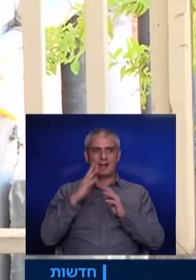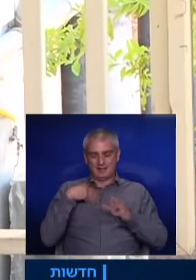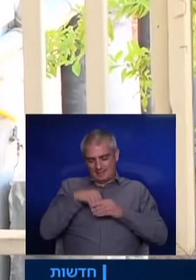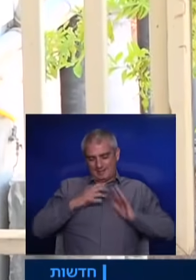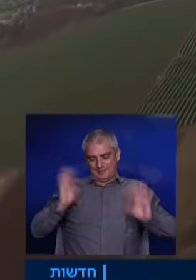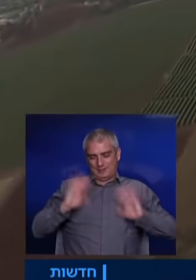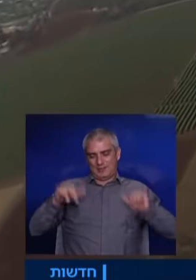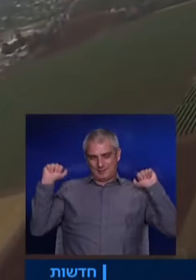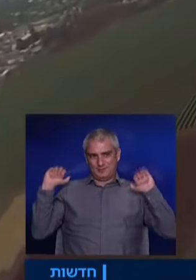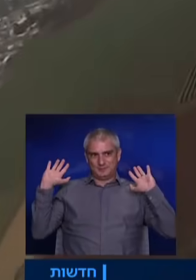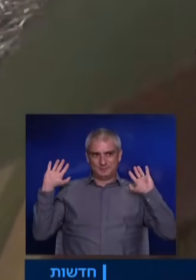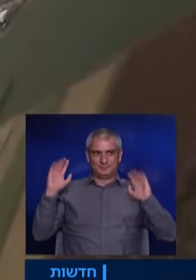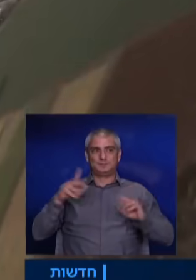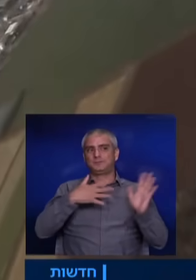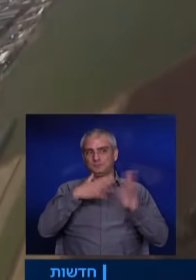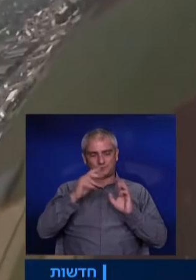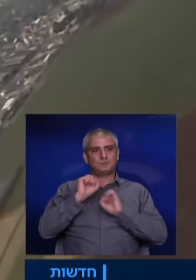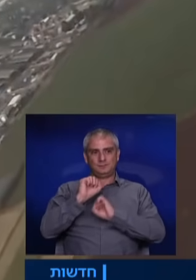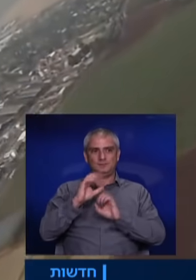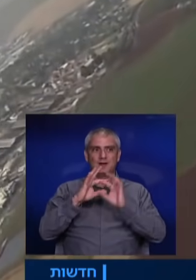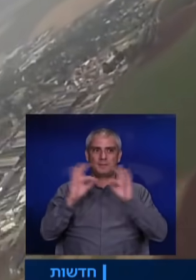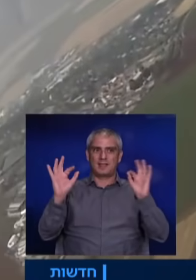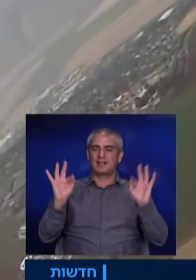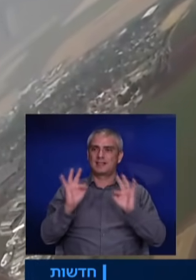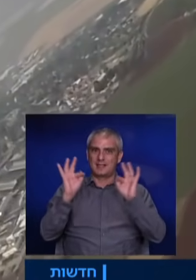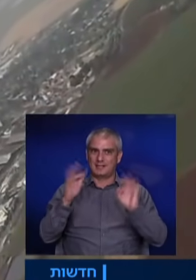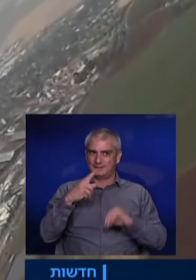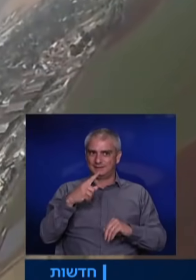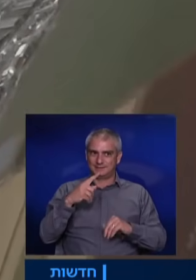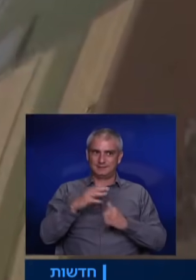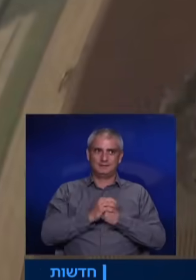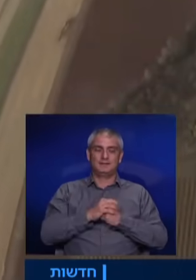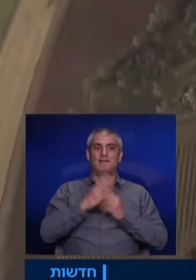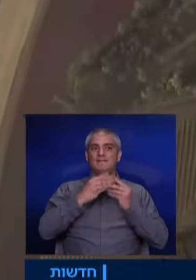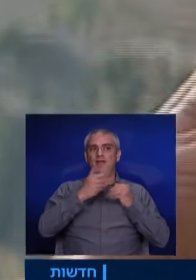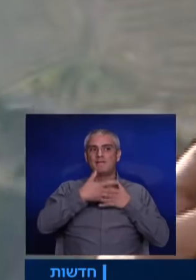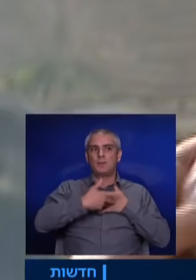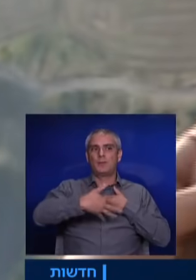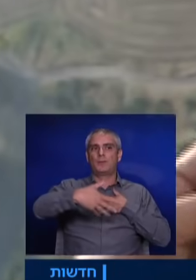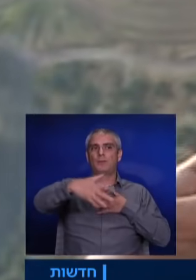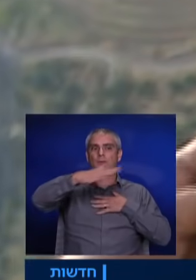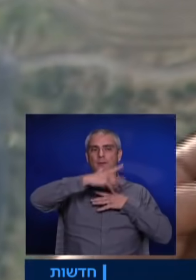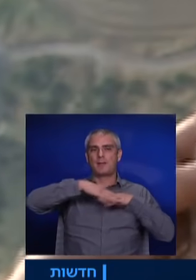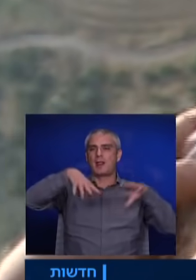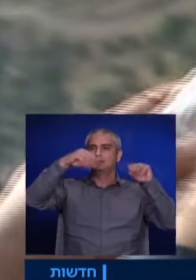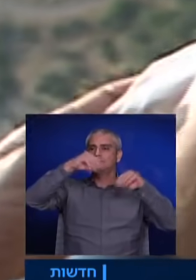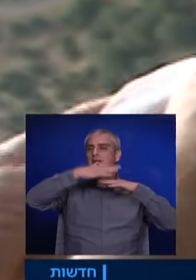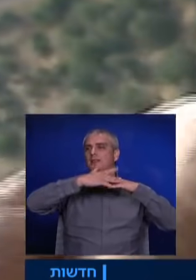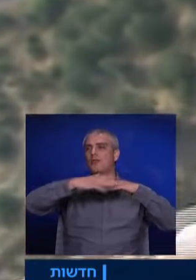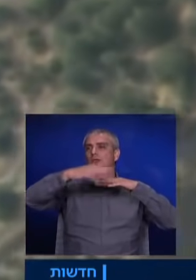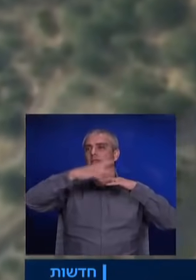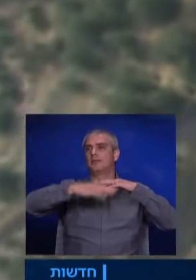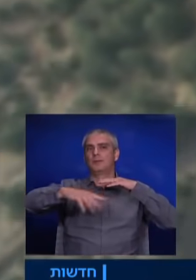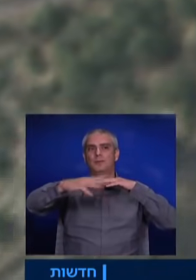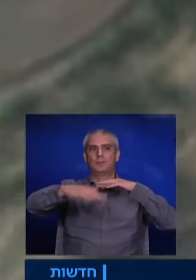תכניס אותנו לזה. הרוח הייתה לצידם בתחילת הטקס, והאפר של חגית התפזר לו בנחת מעל